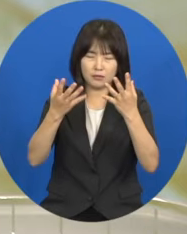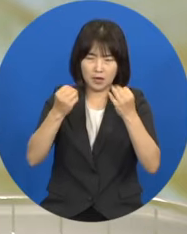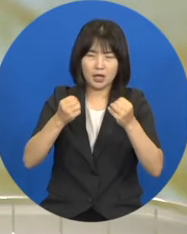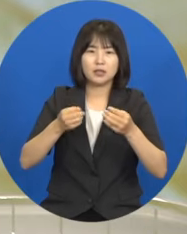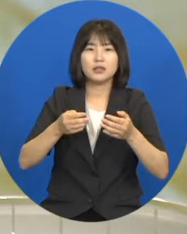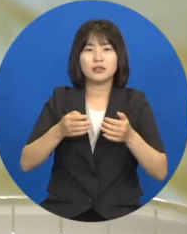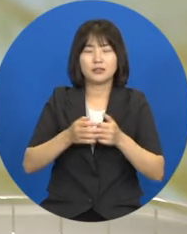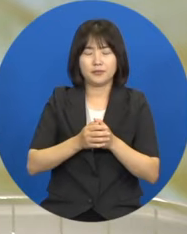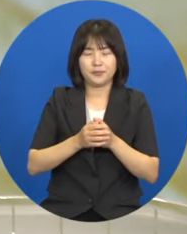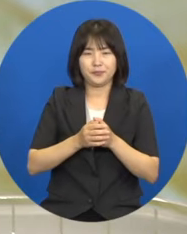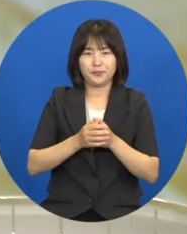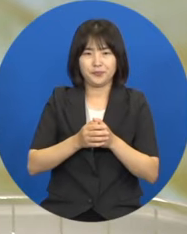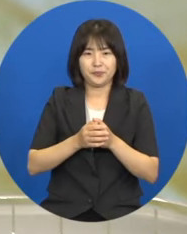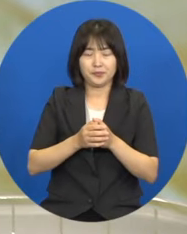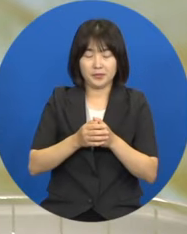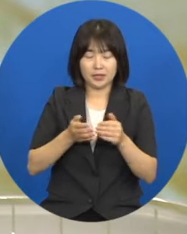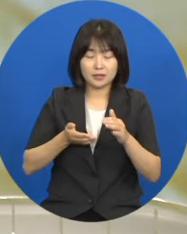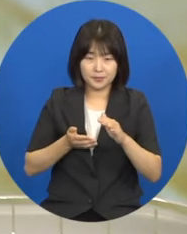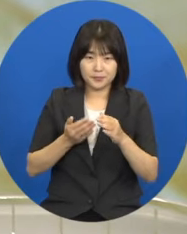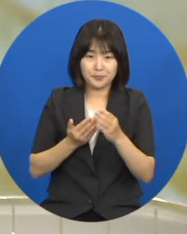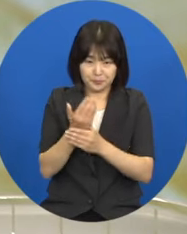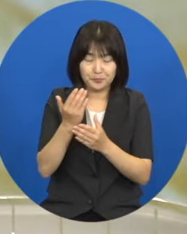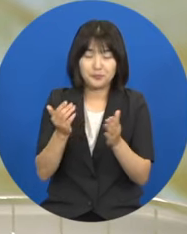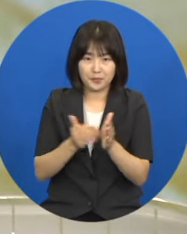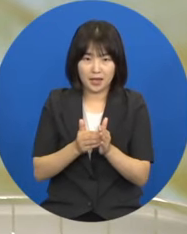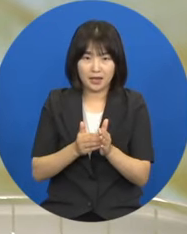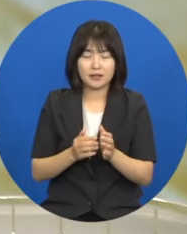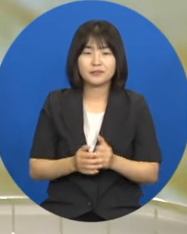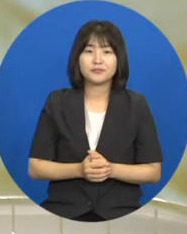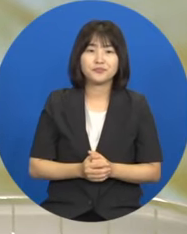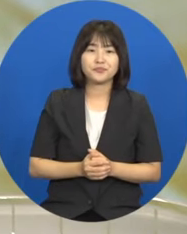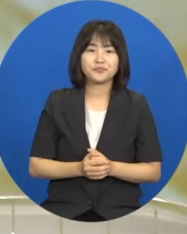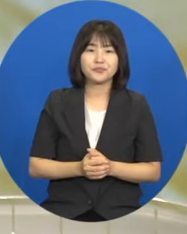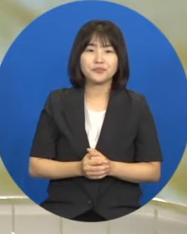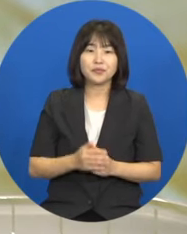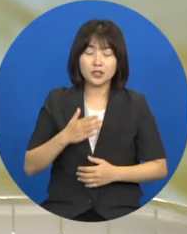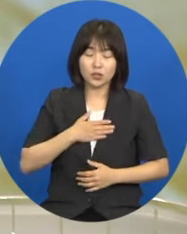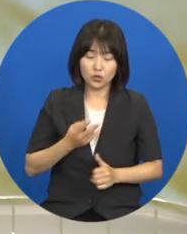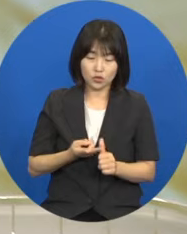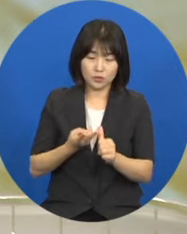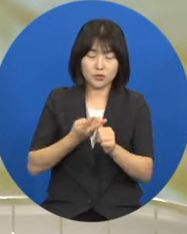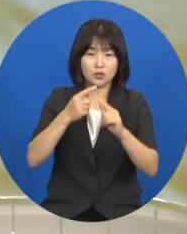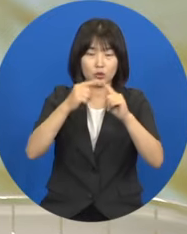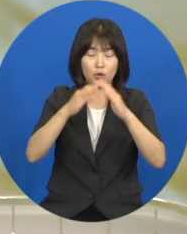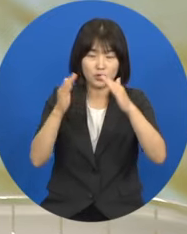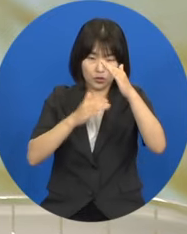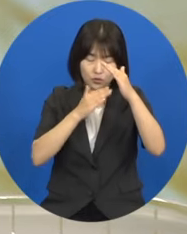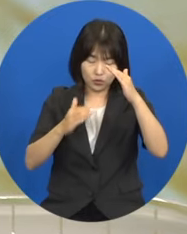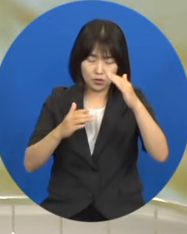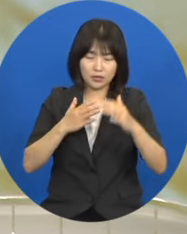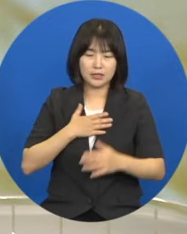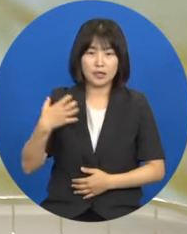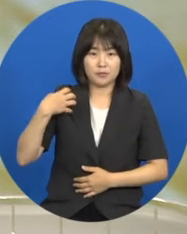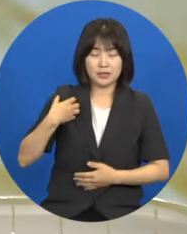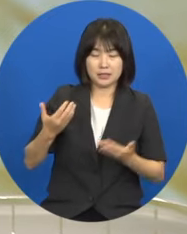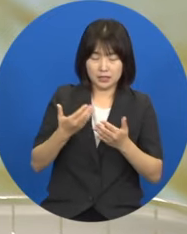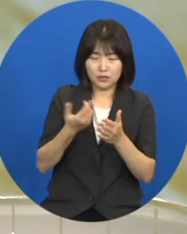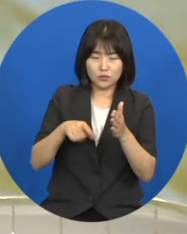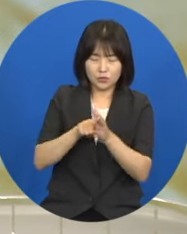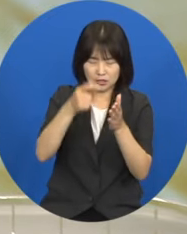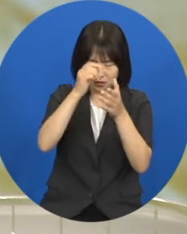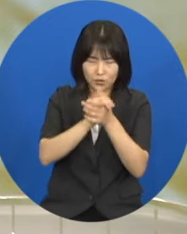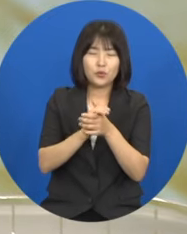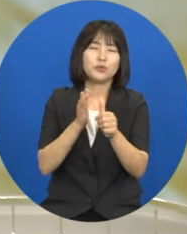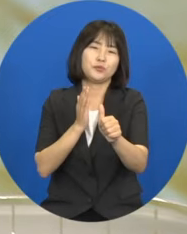그곳에서 맡겨진 사역 잘 감당할 수 있도록 우리 선한 목자 교회 성도들께서 기도해 주시기를